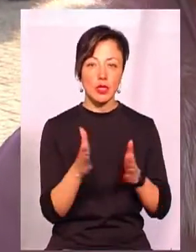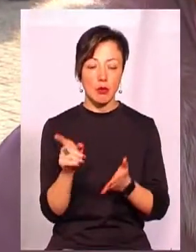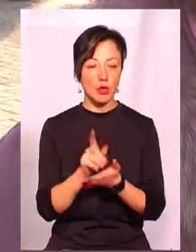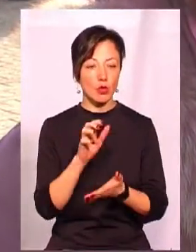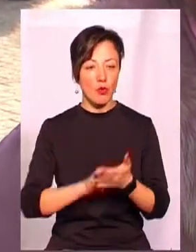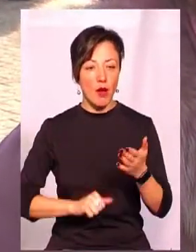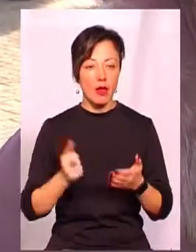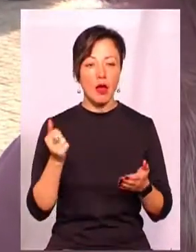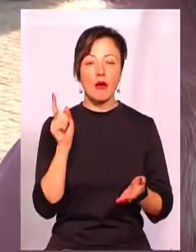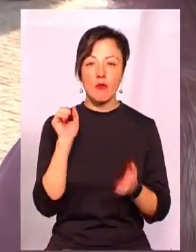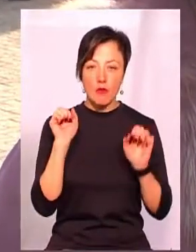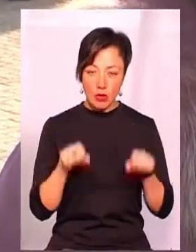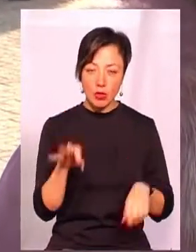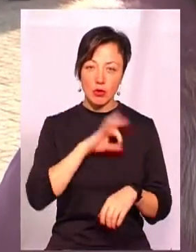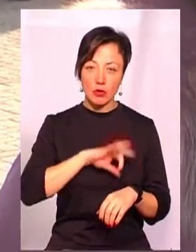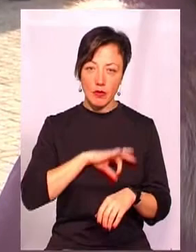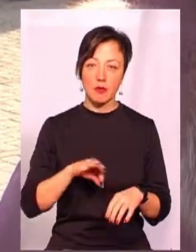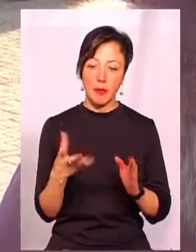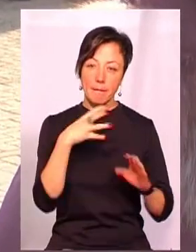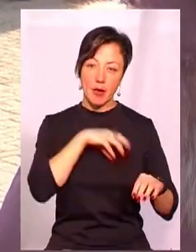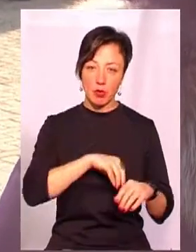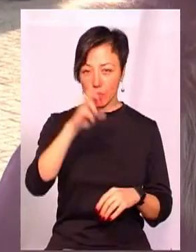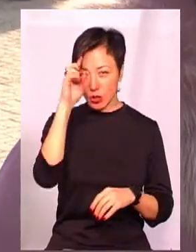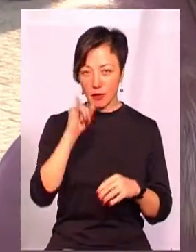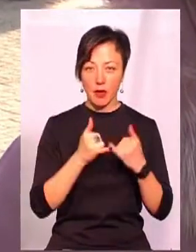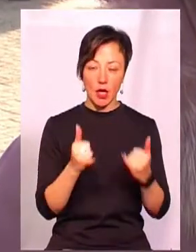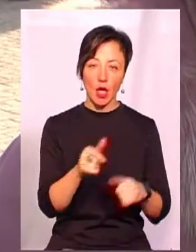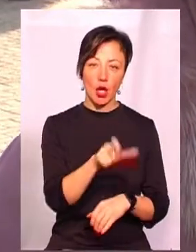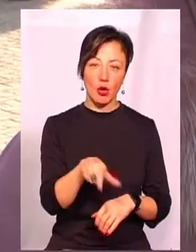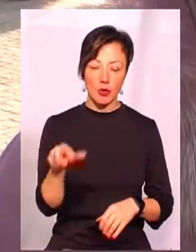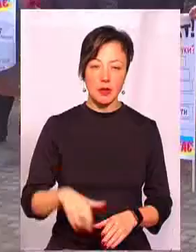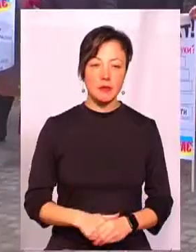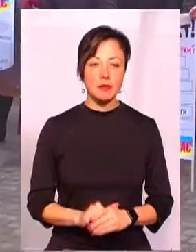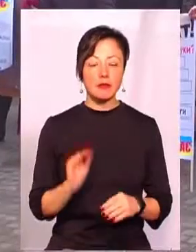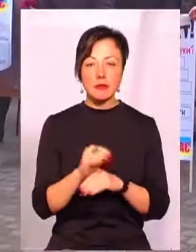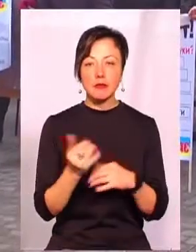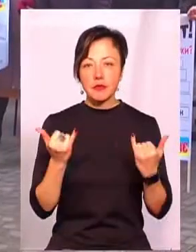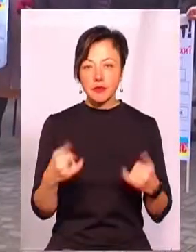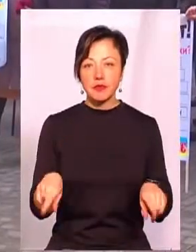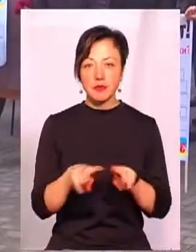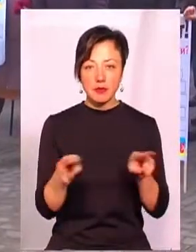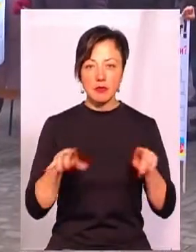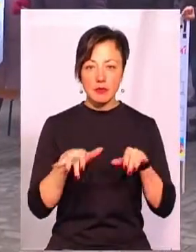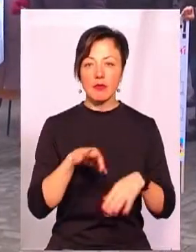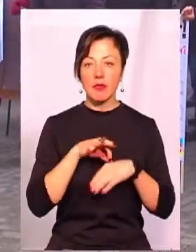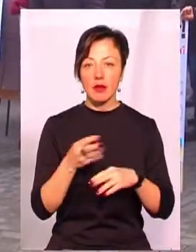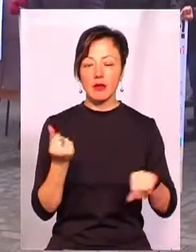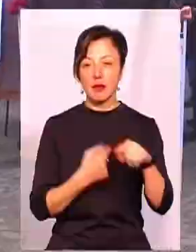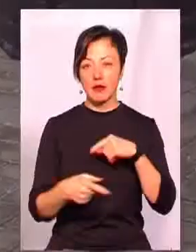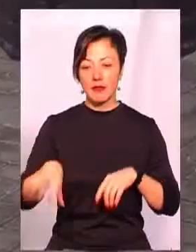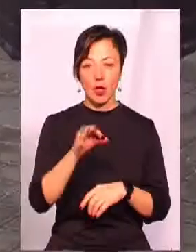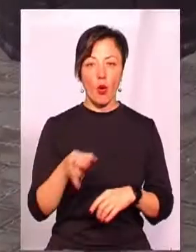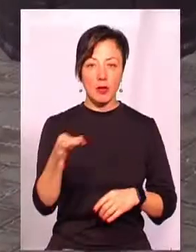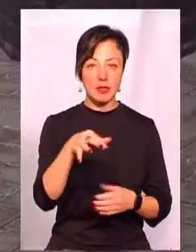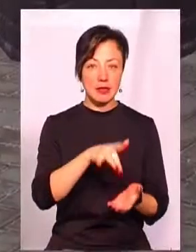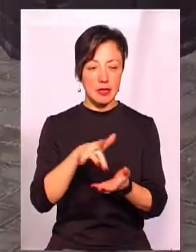оподаткування, яким можна користуватися, який принесе прибуток і державі, і людям. Надія Кнець додає, сьогодні також акцію провели підприємці в усіх